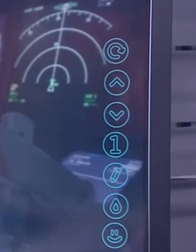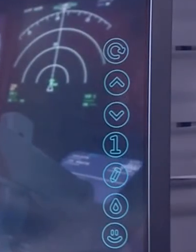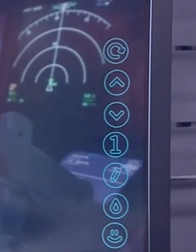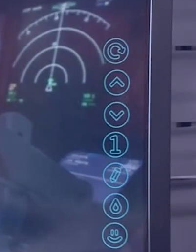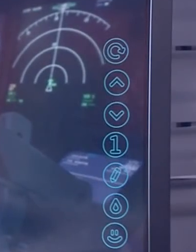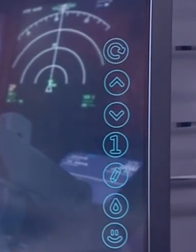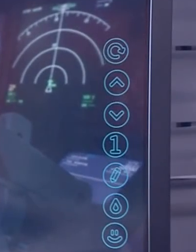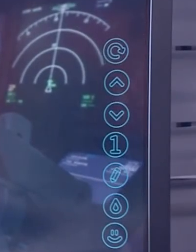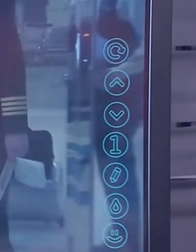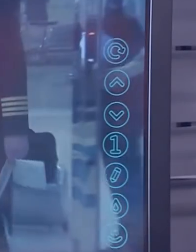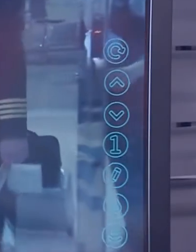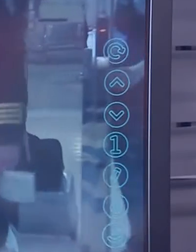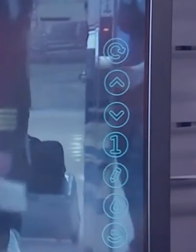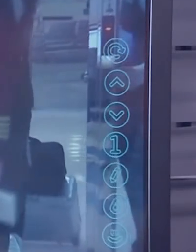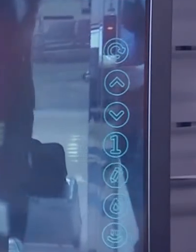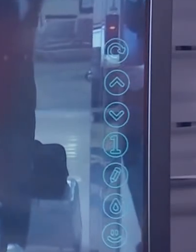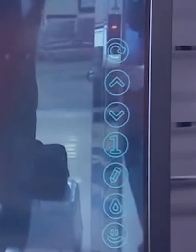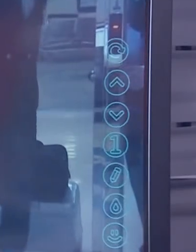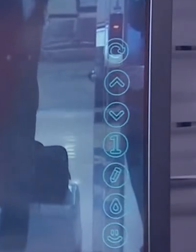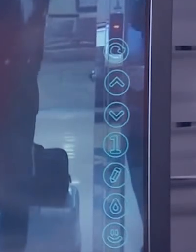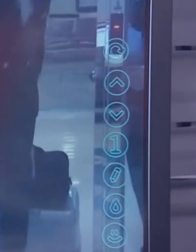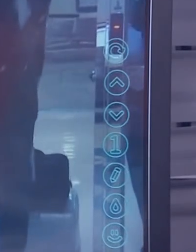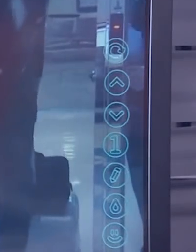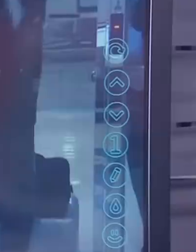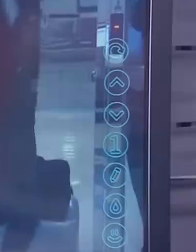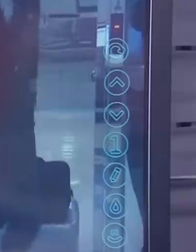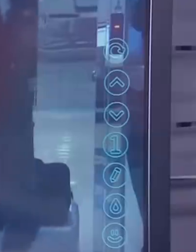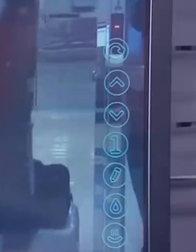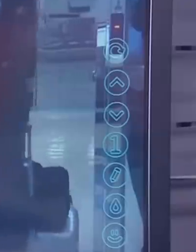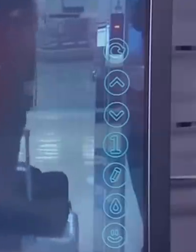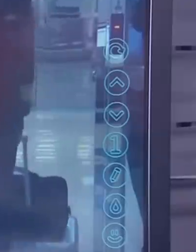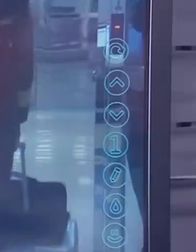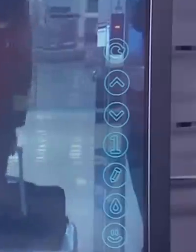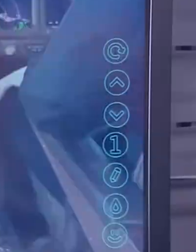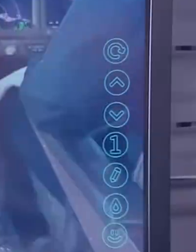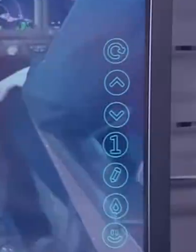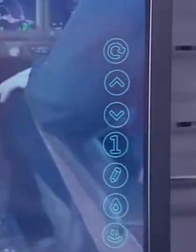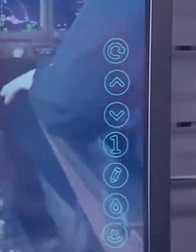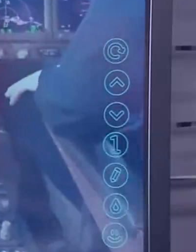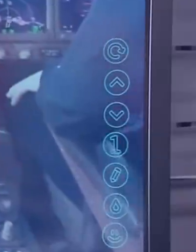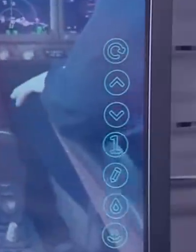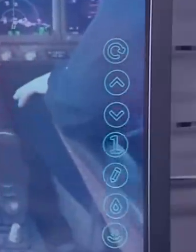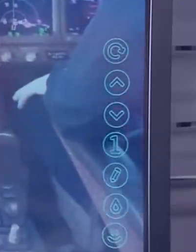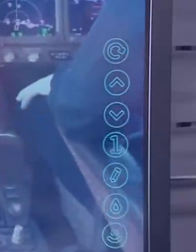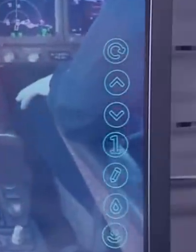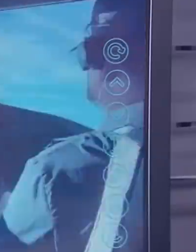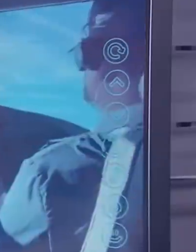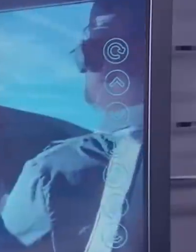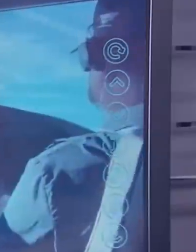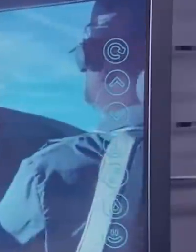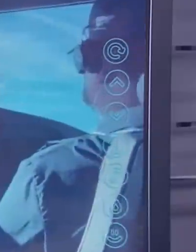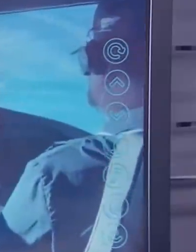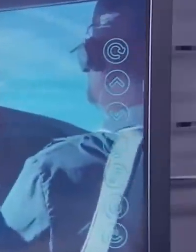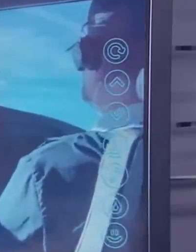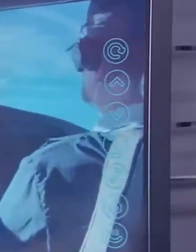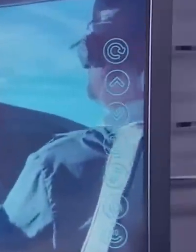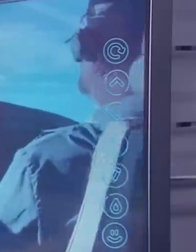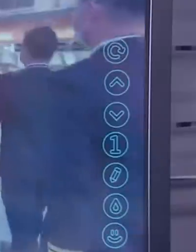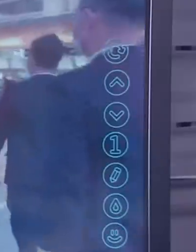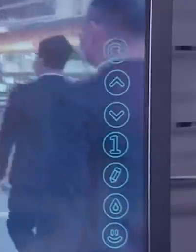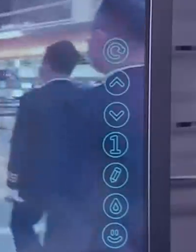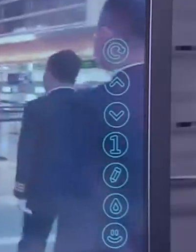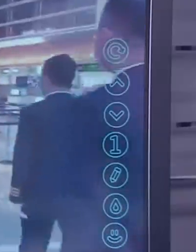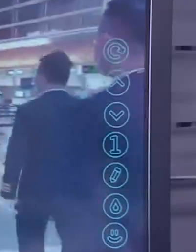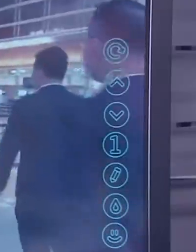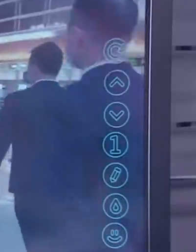今天 CDC 记者会前呢，已经陆陆续续有一些消息传出来了哈。一个关键呢是这个长荣又传有两个国际